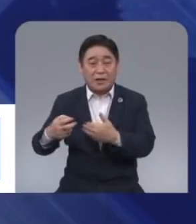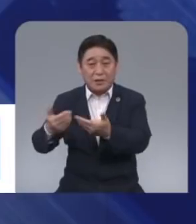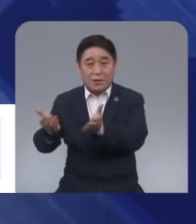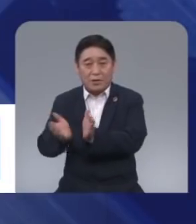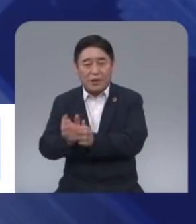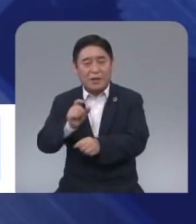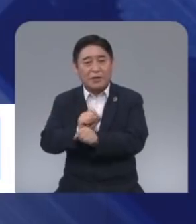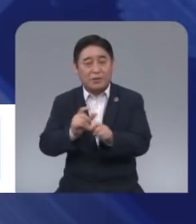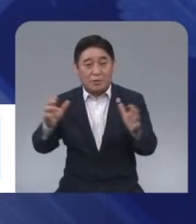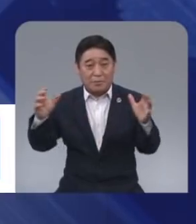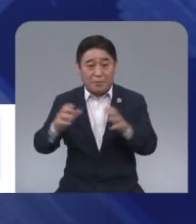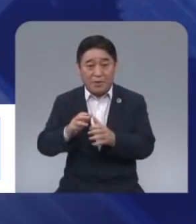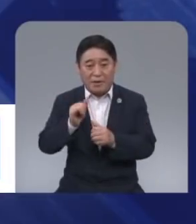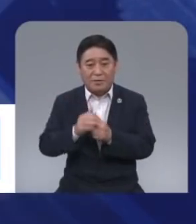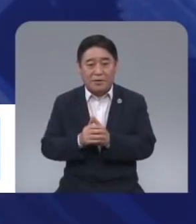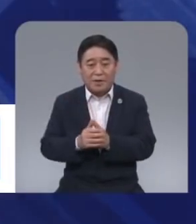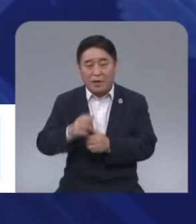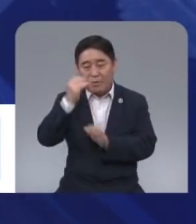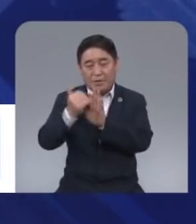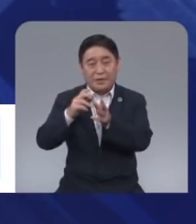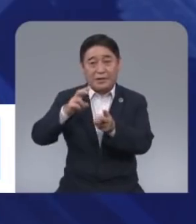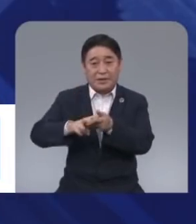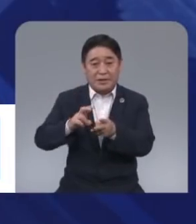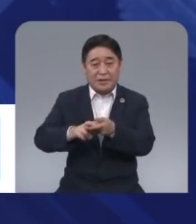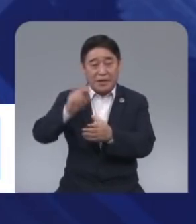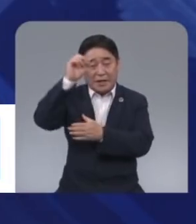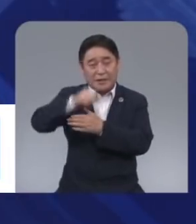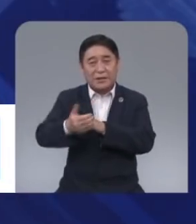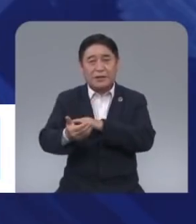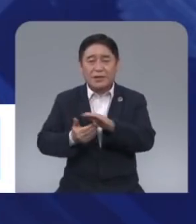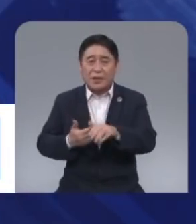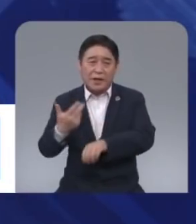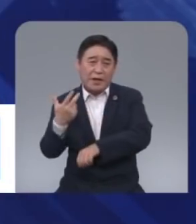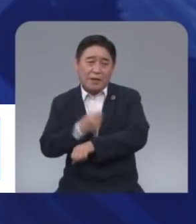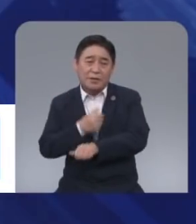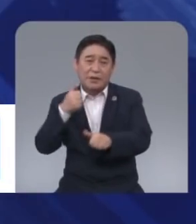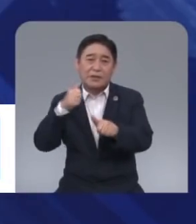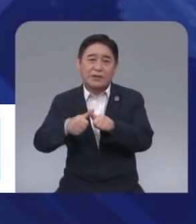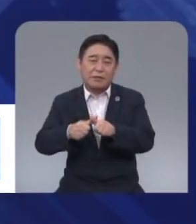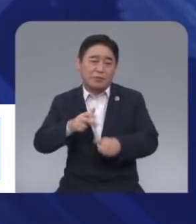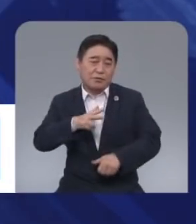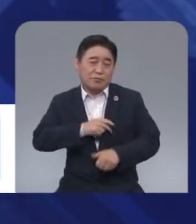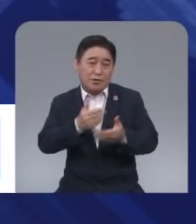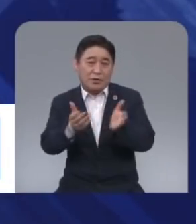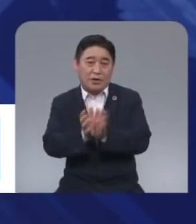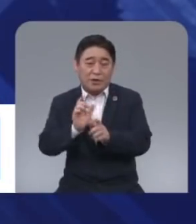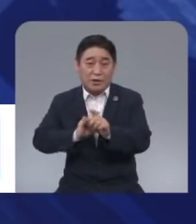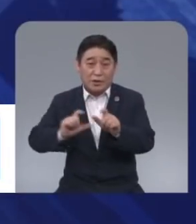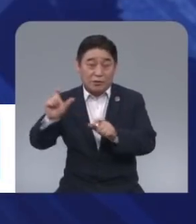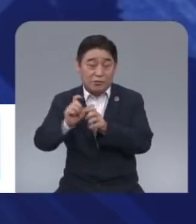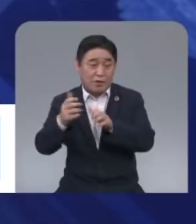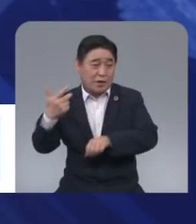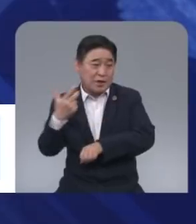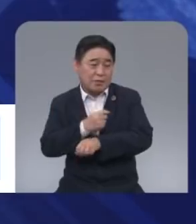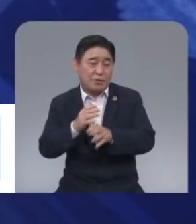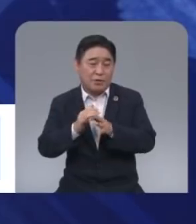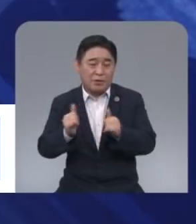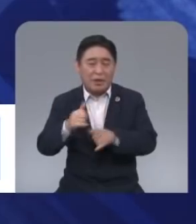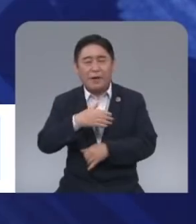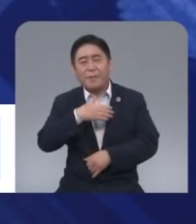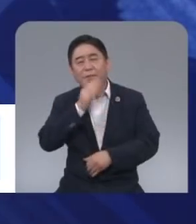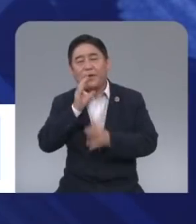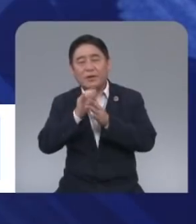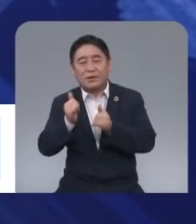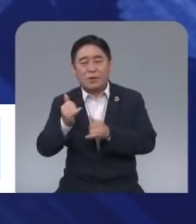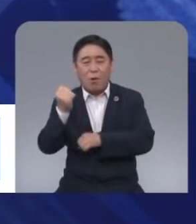등을 포함시켰습니다. 질병통제예방센터 승인에 앞서 예방접종자문위원회는 추가 접종 대상을 고령층과 기저질환자 등으로